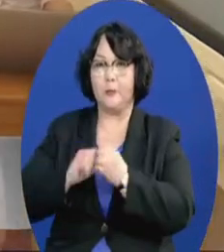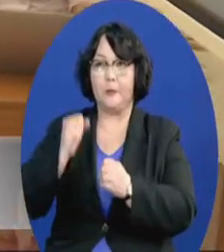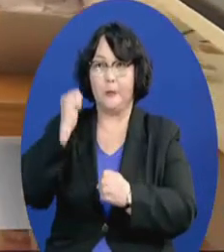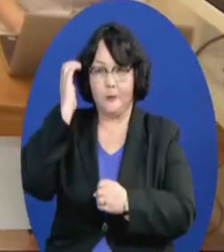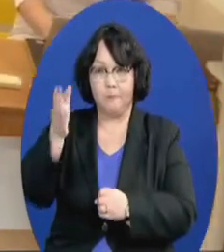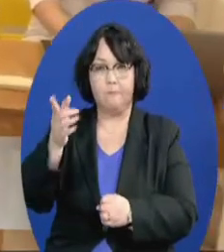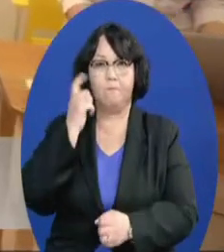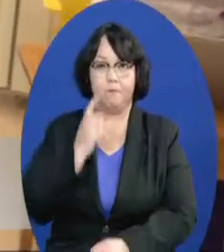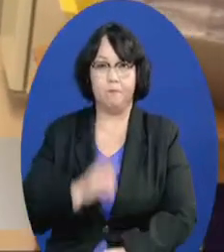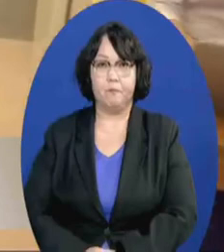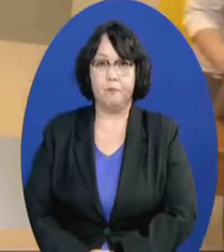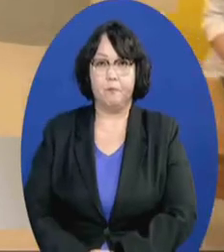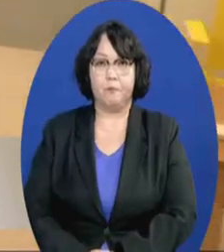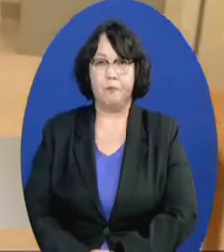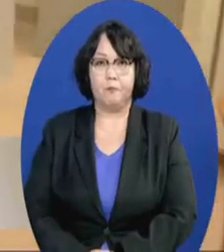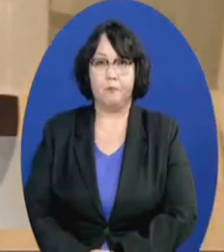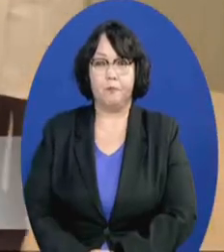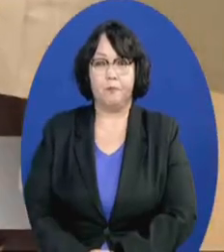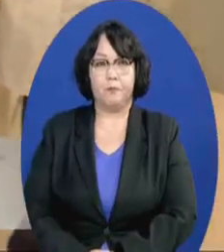байна.